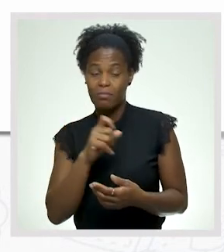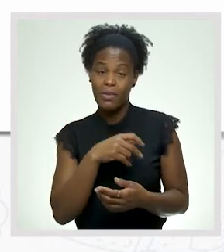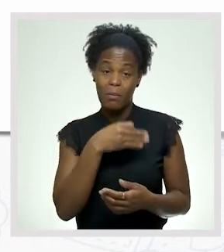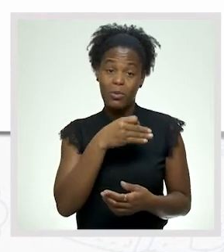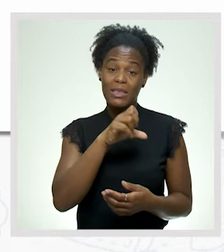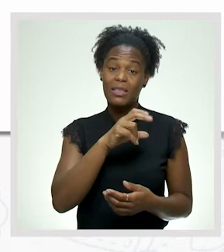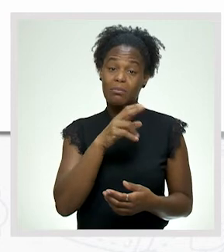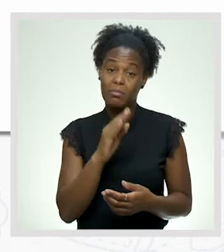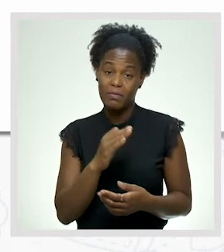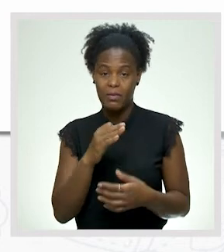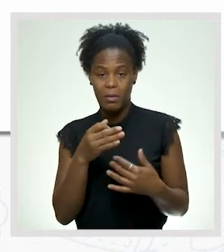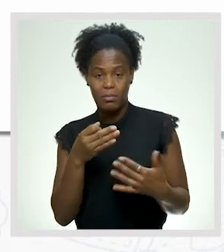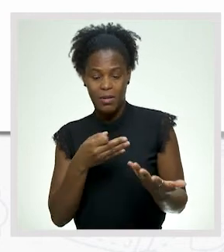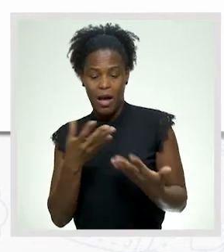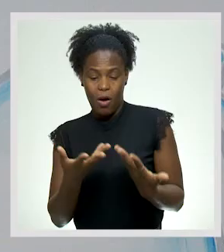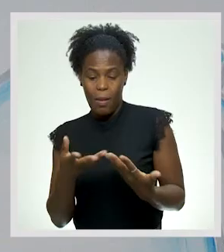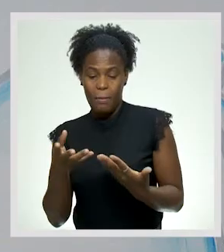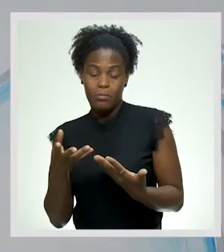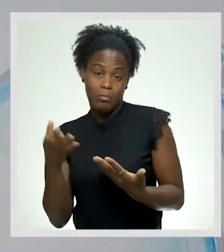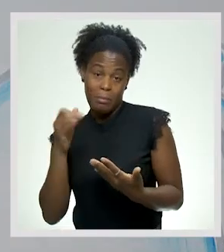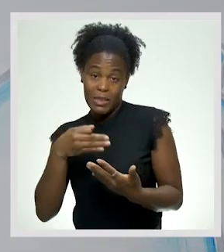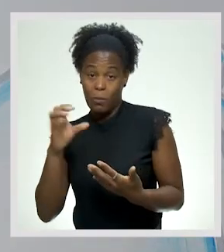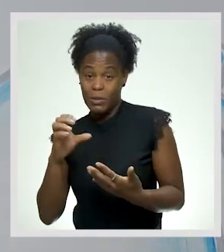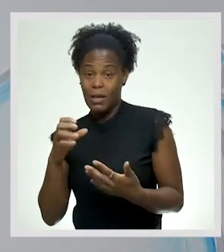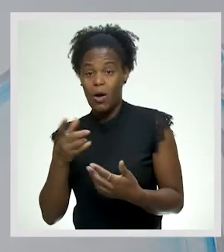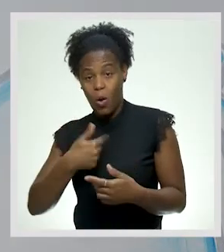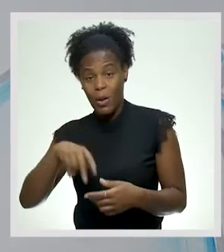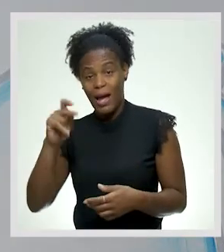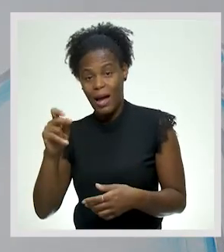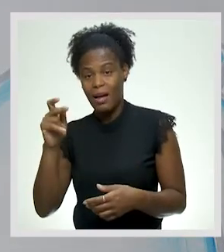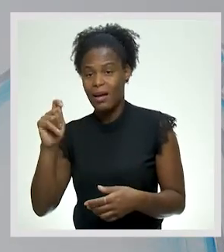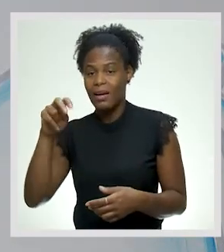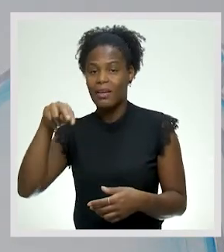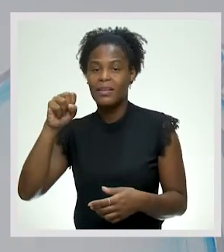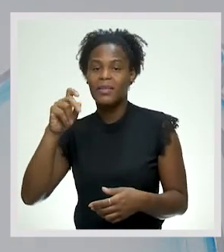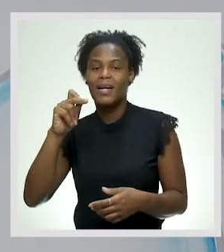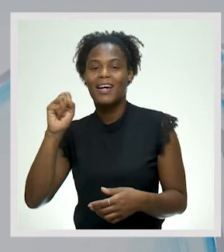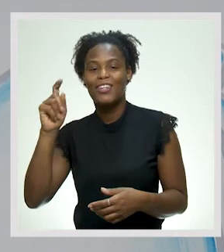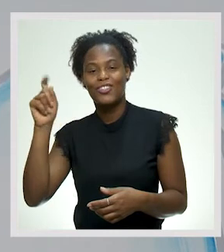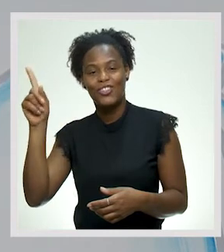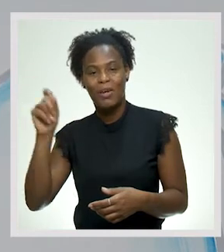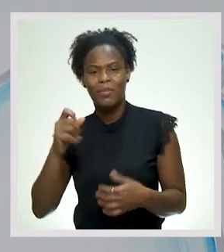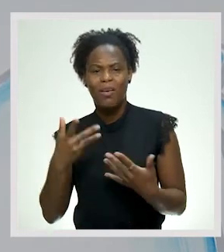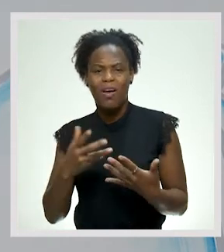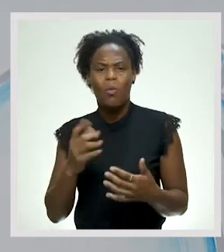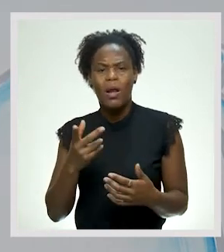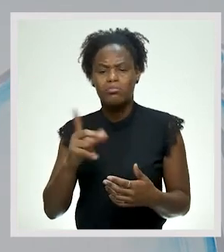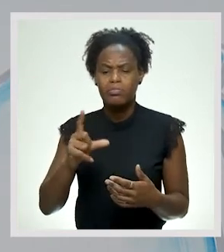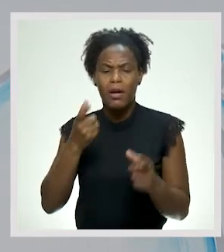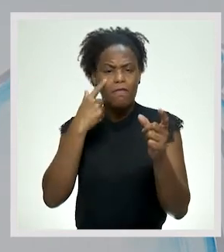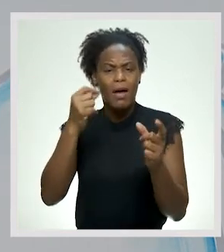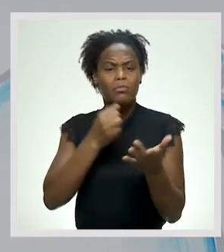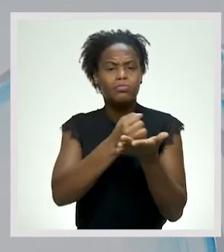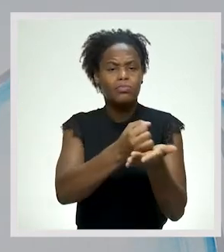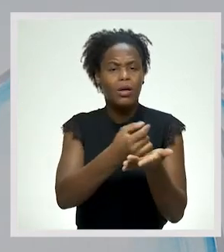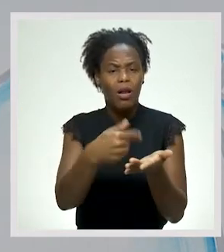a engagé. Très bien. Maintenant, dites-moi, quels auxiliaires